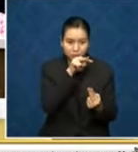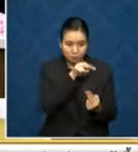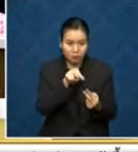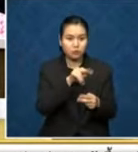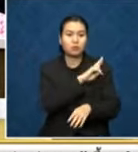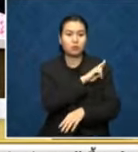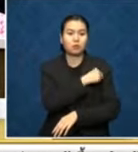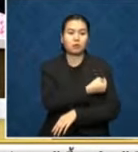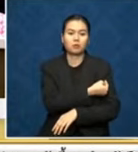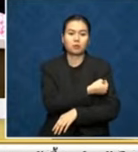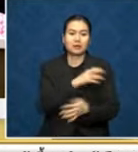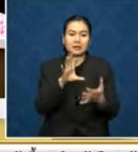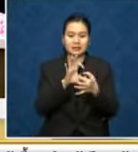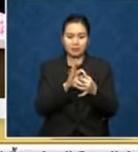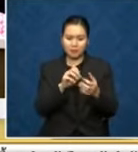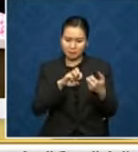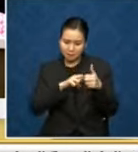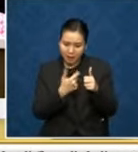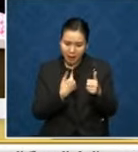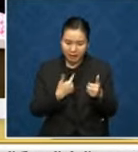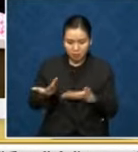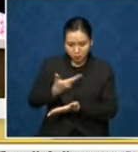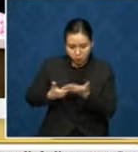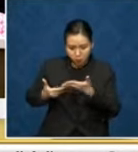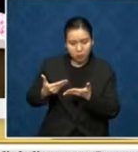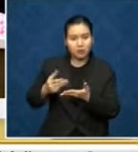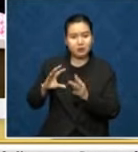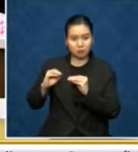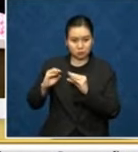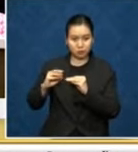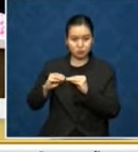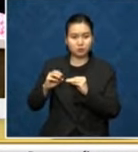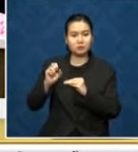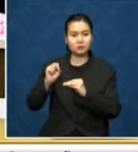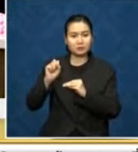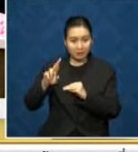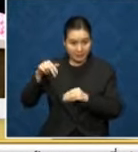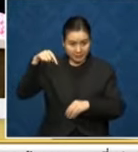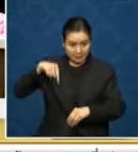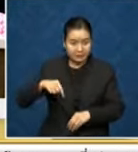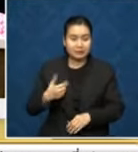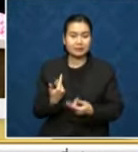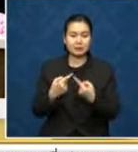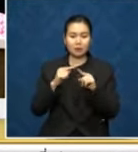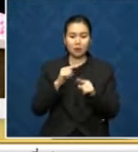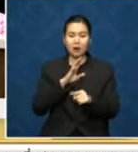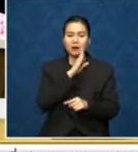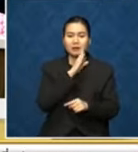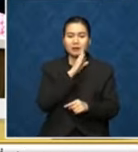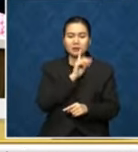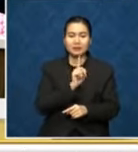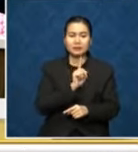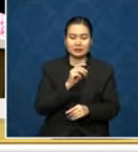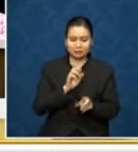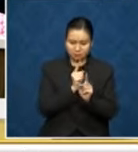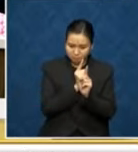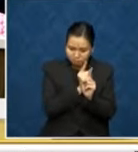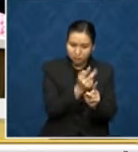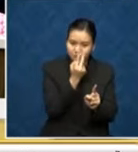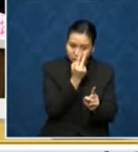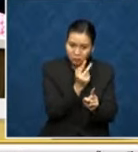งพยาบาลเรื่องดังกล่าวกับผมได้เคยหารือในที่ประชุมสภาแห่งนี้ครั้งหนึ่งแล้วครับกับผมมีความจำเป็นที่จะต้องติดตาม